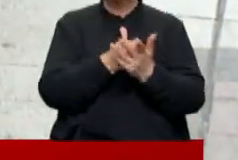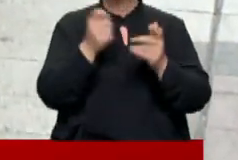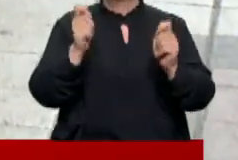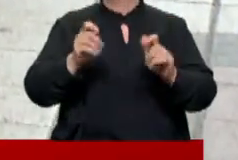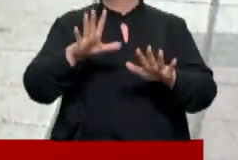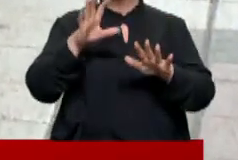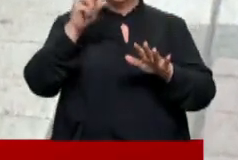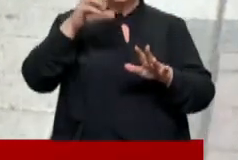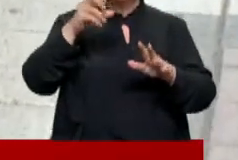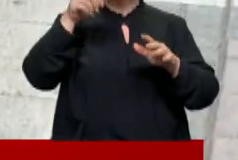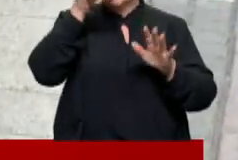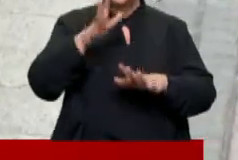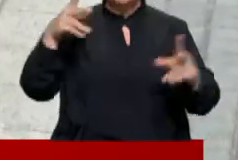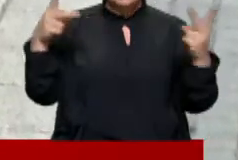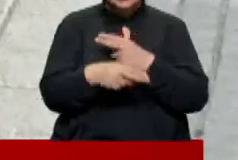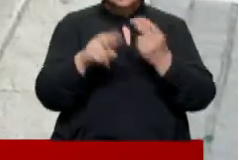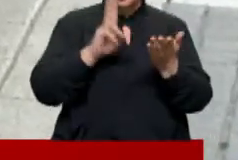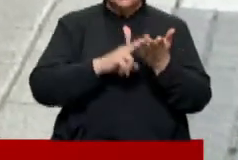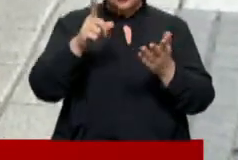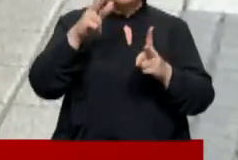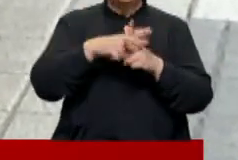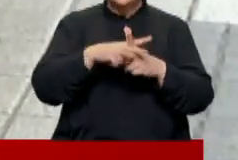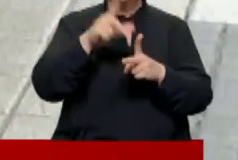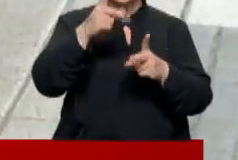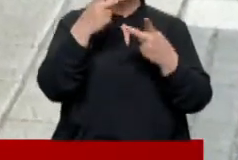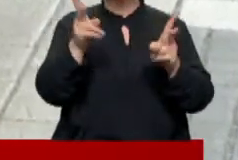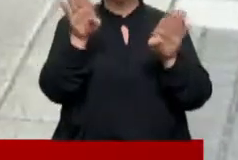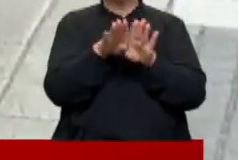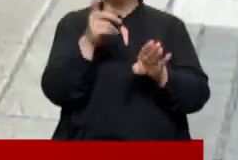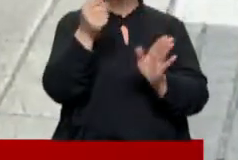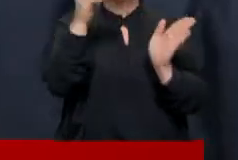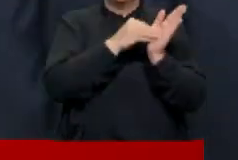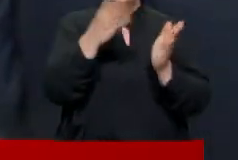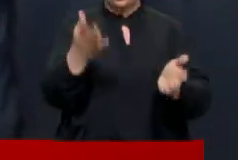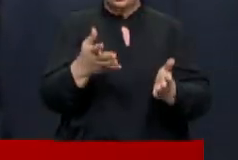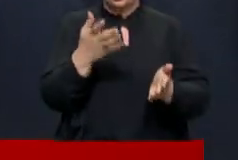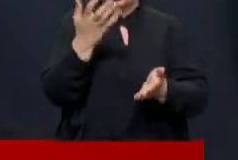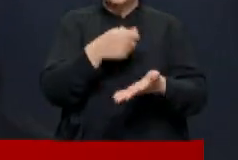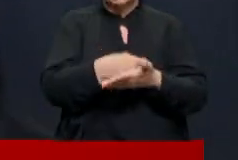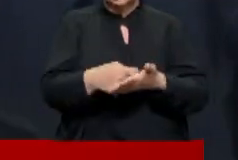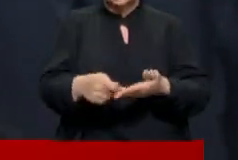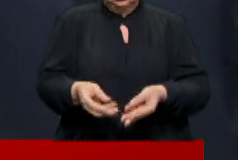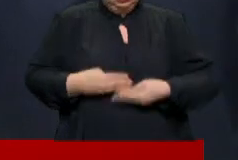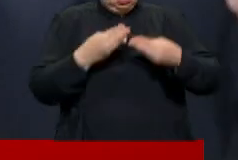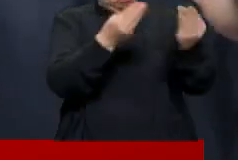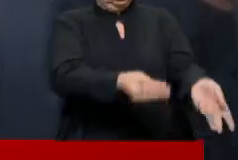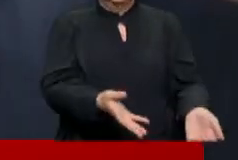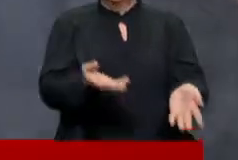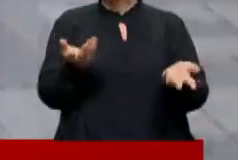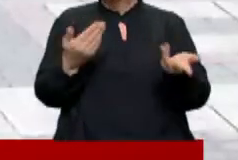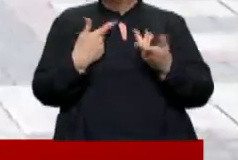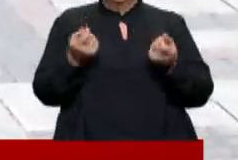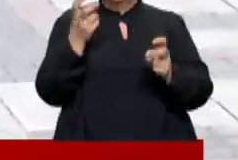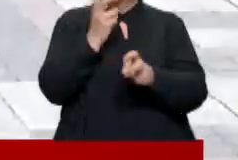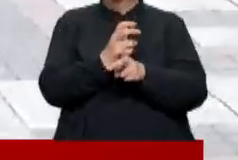yapamayan, enerjisi kesintiye uğrayan abonenin faturasına ise bir de açma kapama ücreti yansıyor. Aldığımız maaşları buraya yatırıyoruz. Yaşantımız